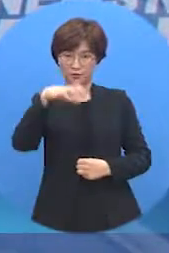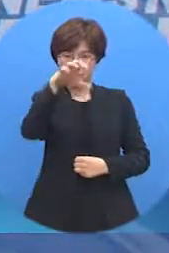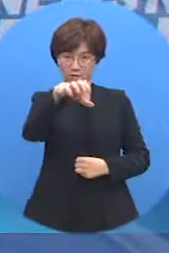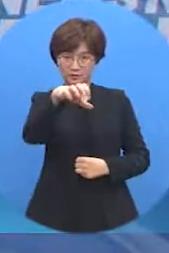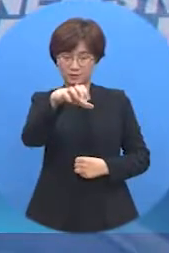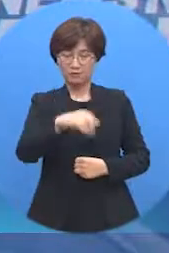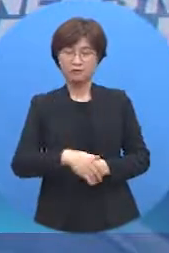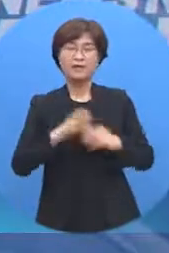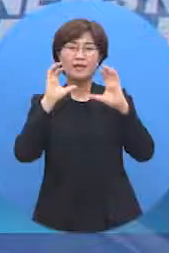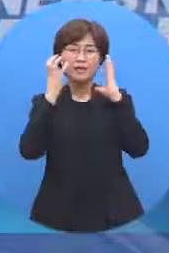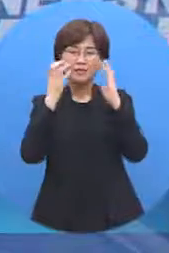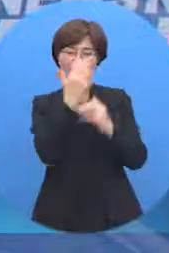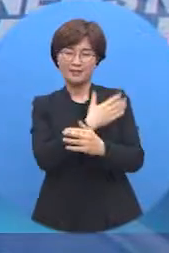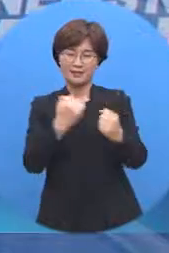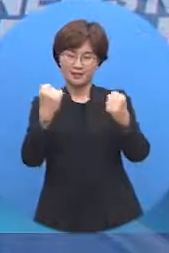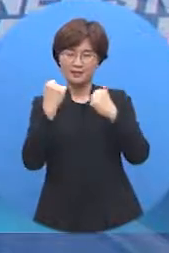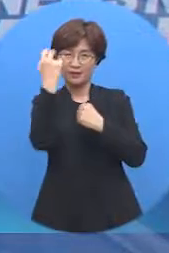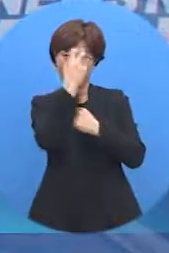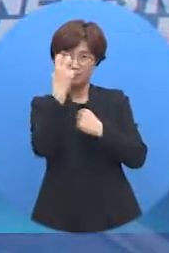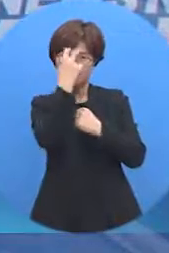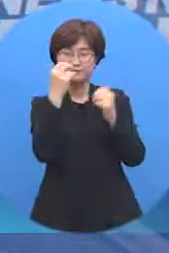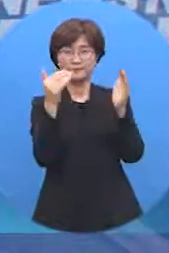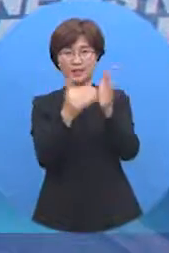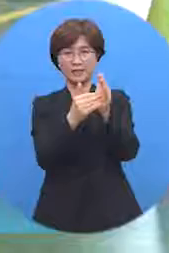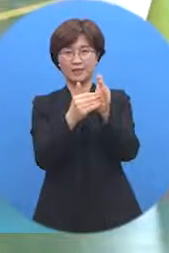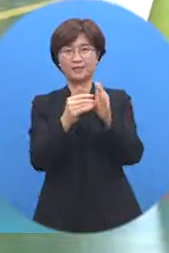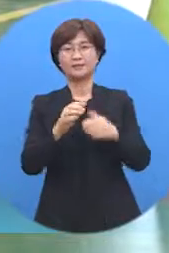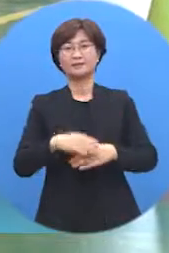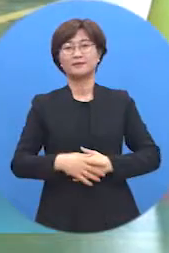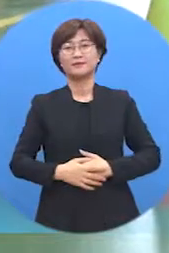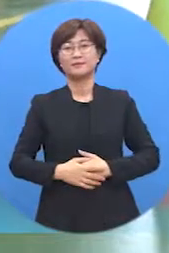다목적 강당에서 영유아 체력검진을 실시했습니다.